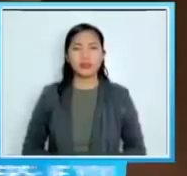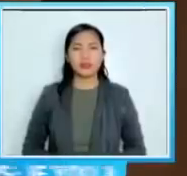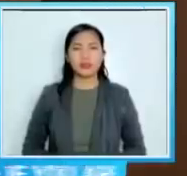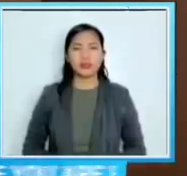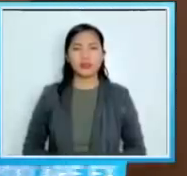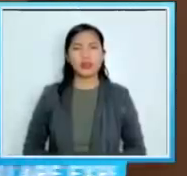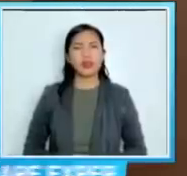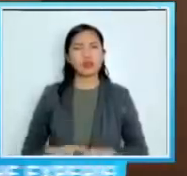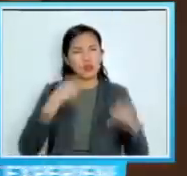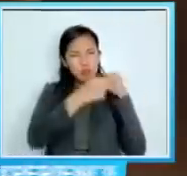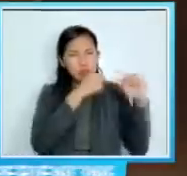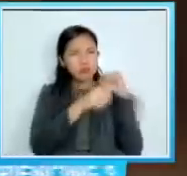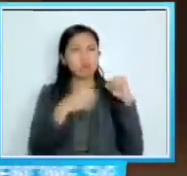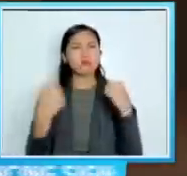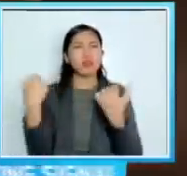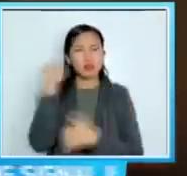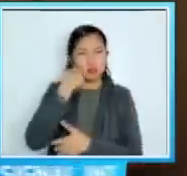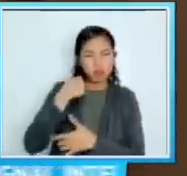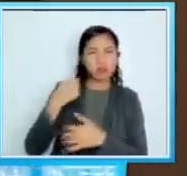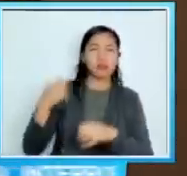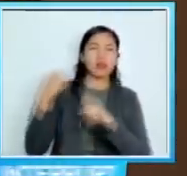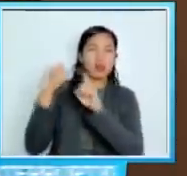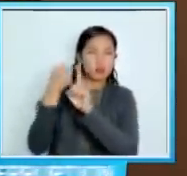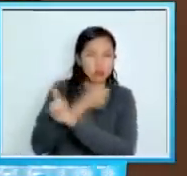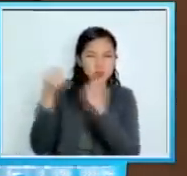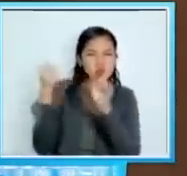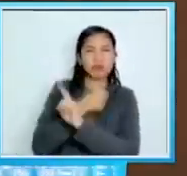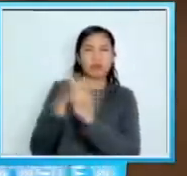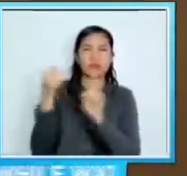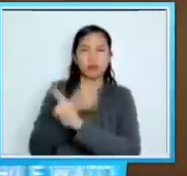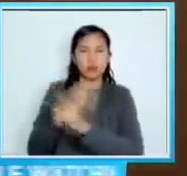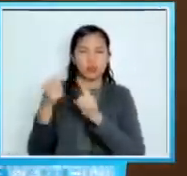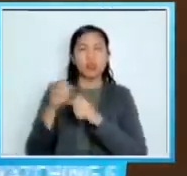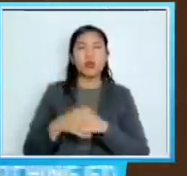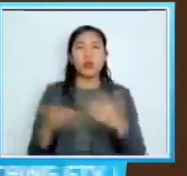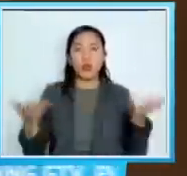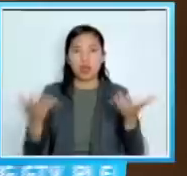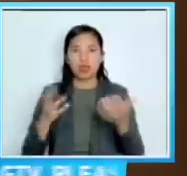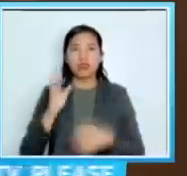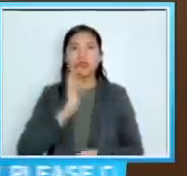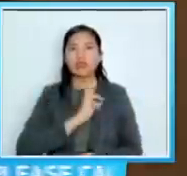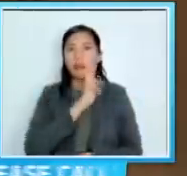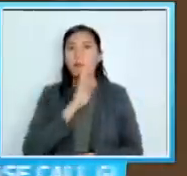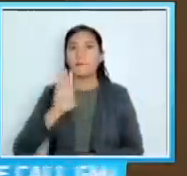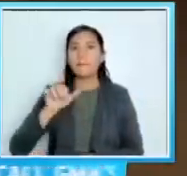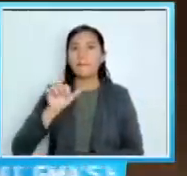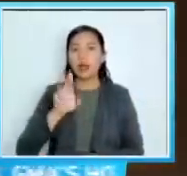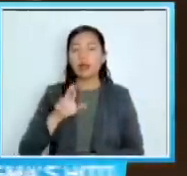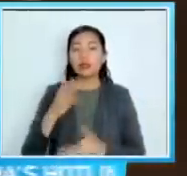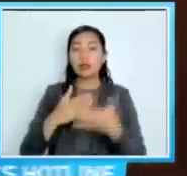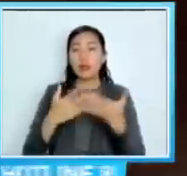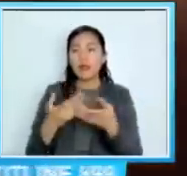Nagsuntukan, nagbugbugan at nagtatadyakan ang mga lalaking yan sa loob ng isang resto bar. Kahit may ilang umaawa at hindi pa rin